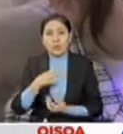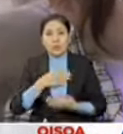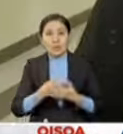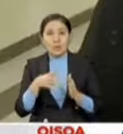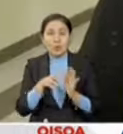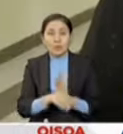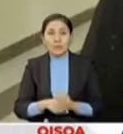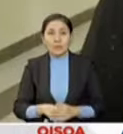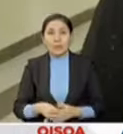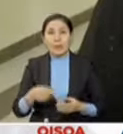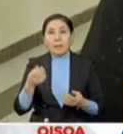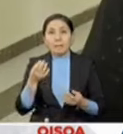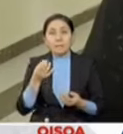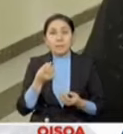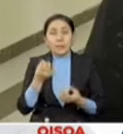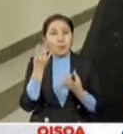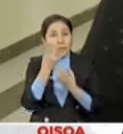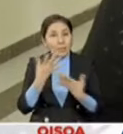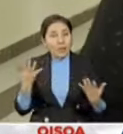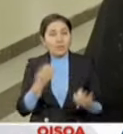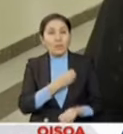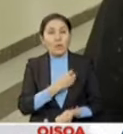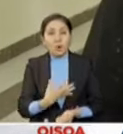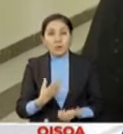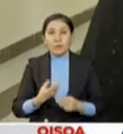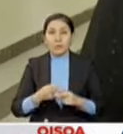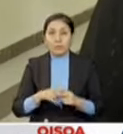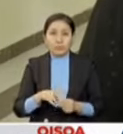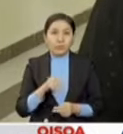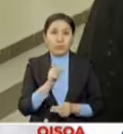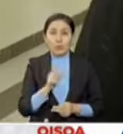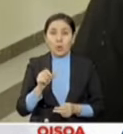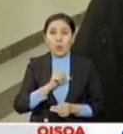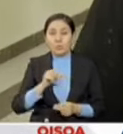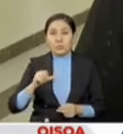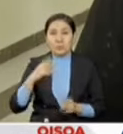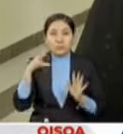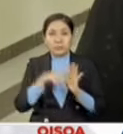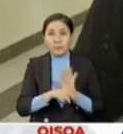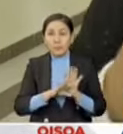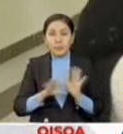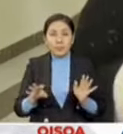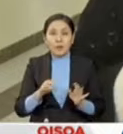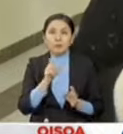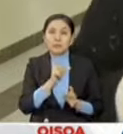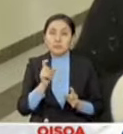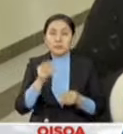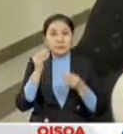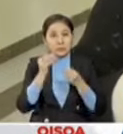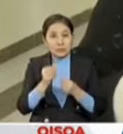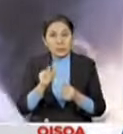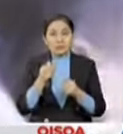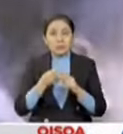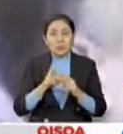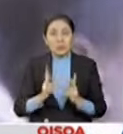qo'shadi. Ma'naviy boylik o'zidan o'zi balalarda ongiga singib qolmaydi. Shuni singdirish o'qituvchini birinchi